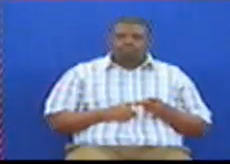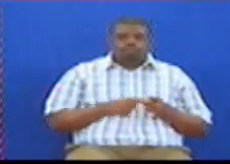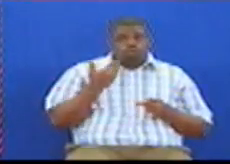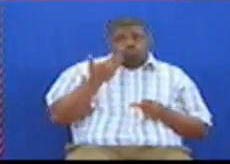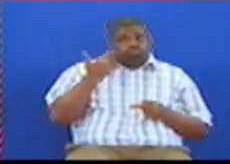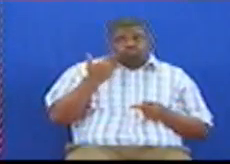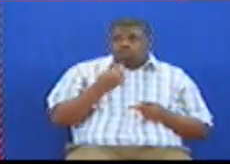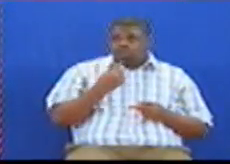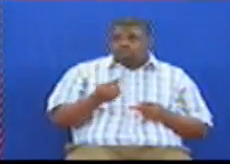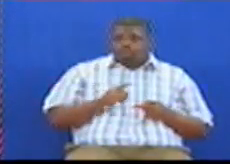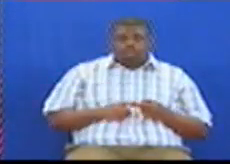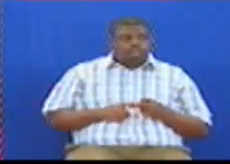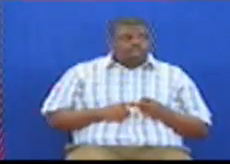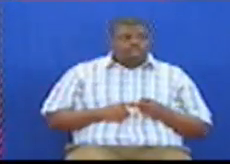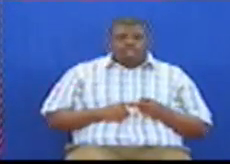Nadhani